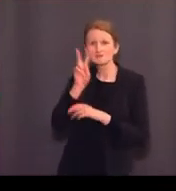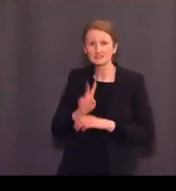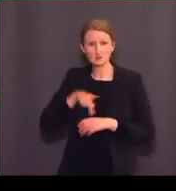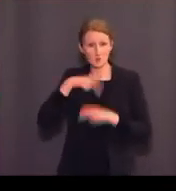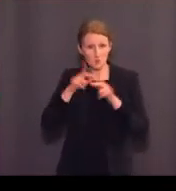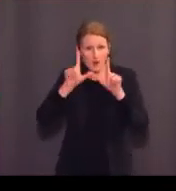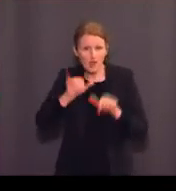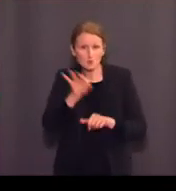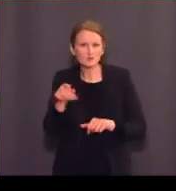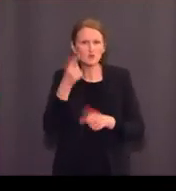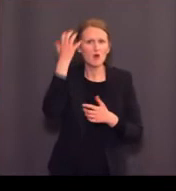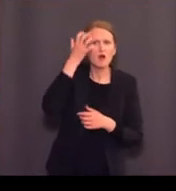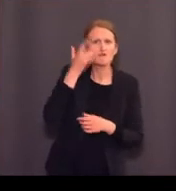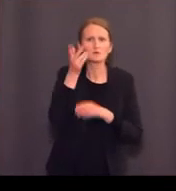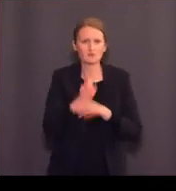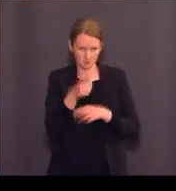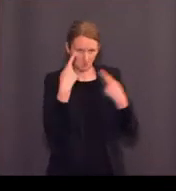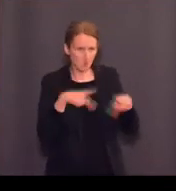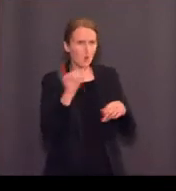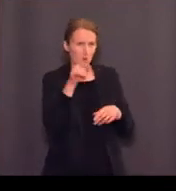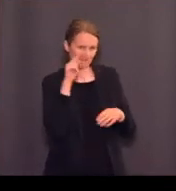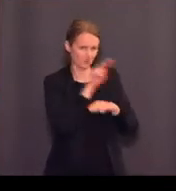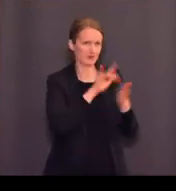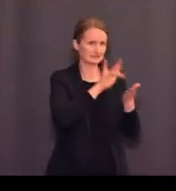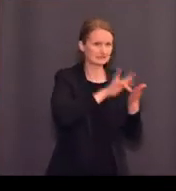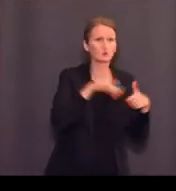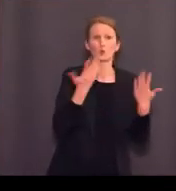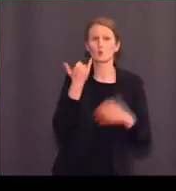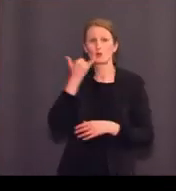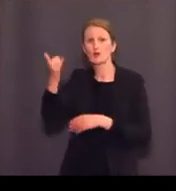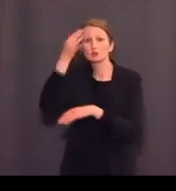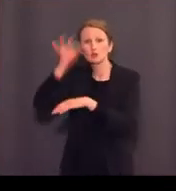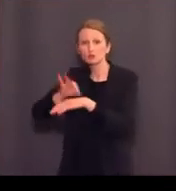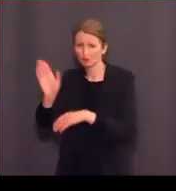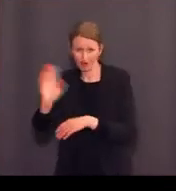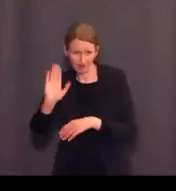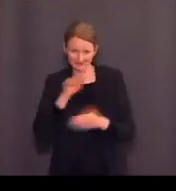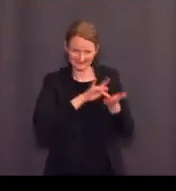À partir du 8 avril, vous pourrez le faire via le site